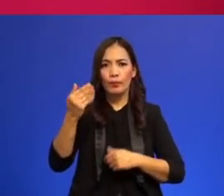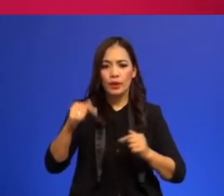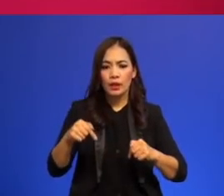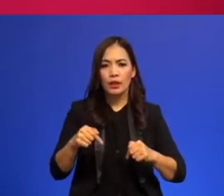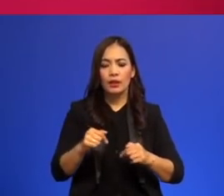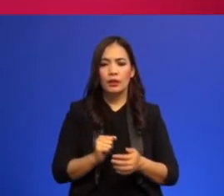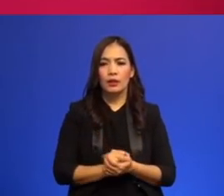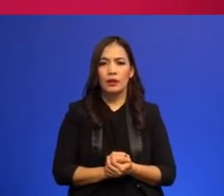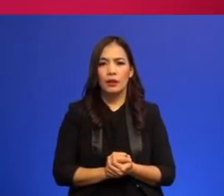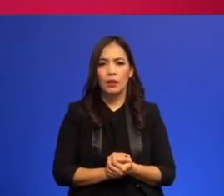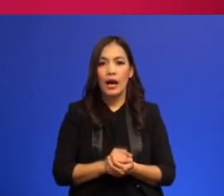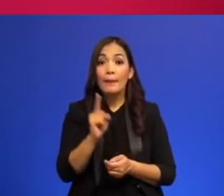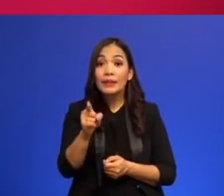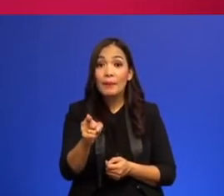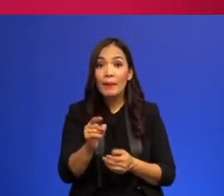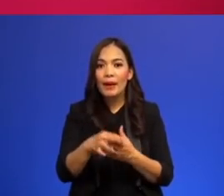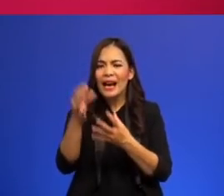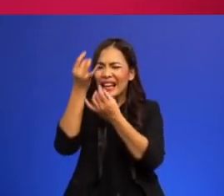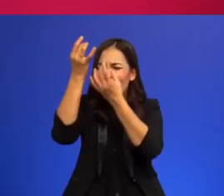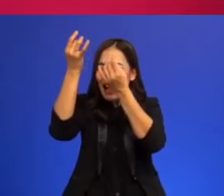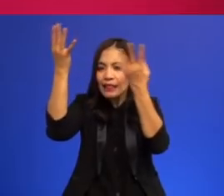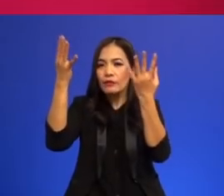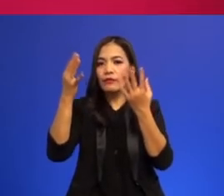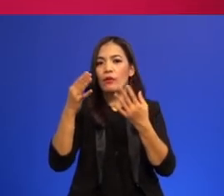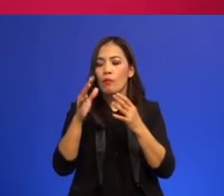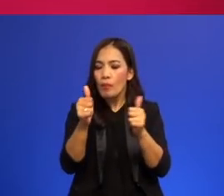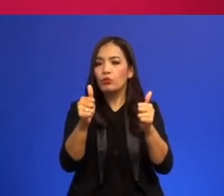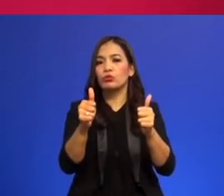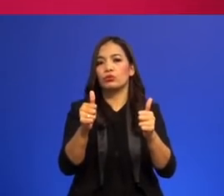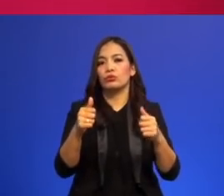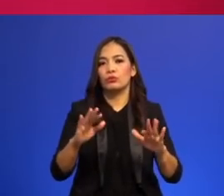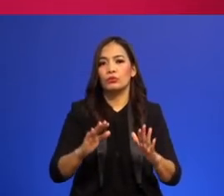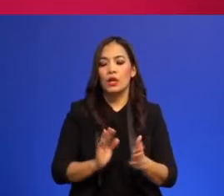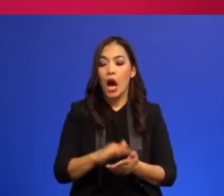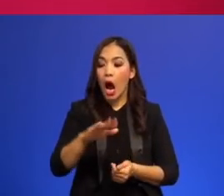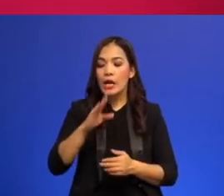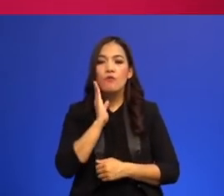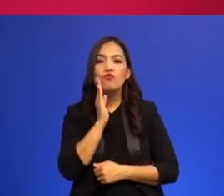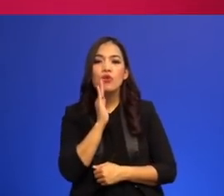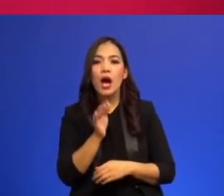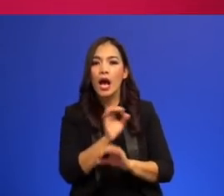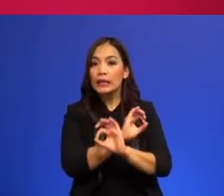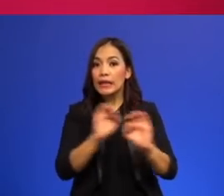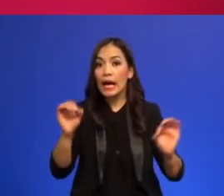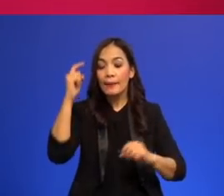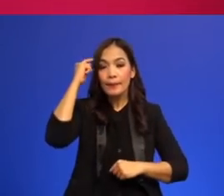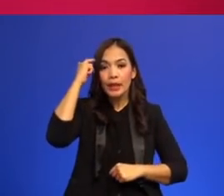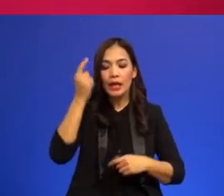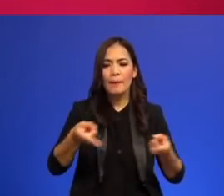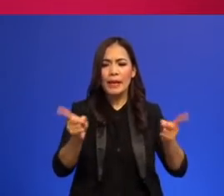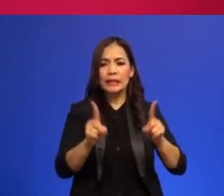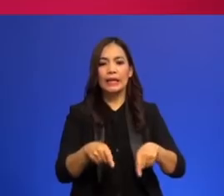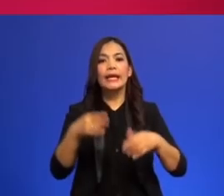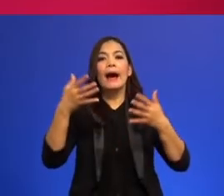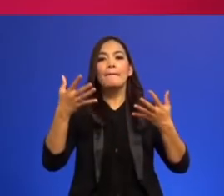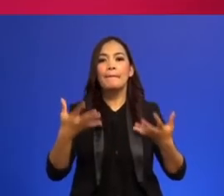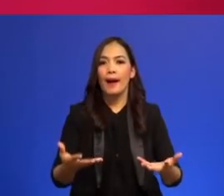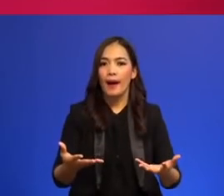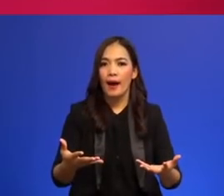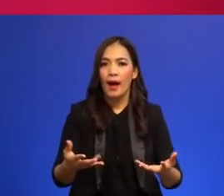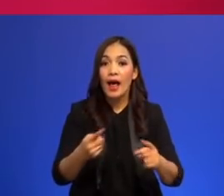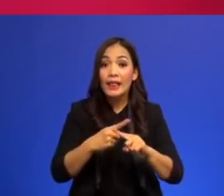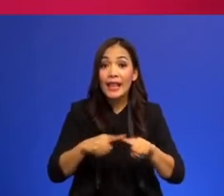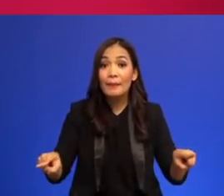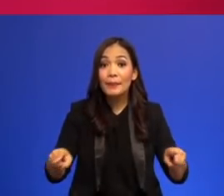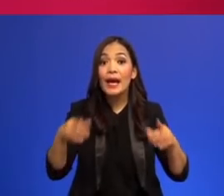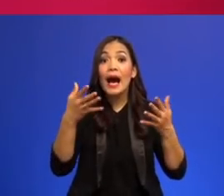apa-apa. Kreatif dan inovatif. Anak muda jangan lagi berpikir mau jadi apa.